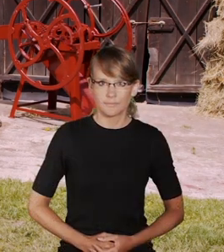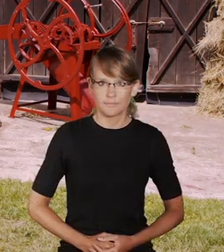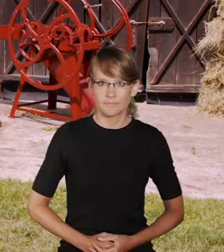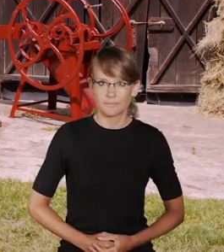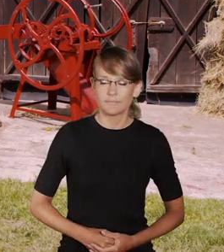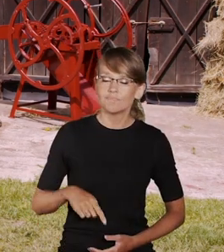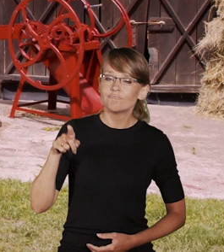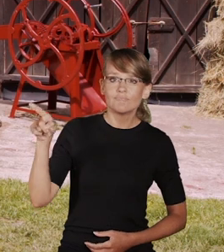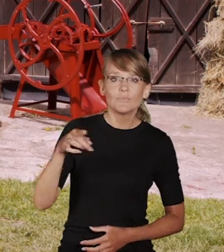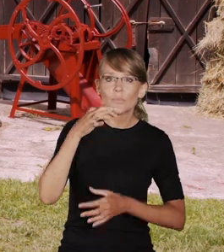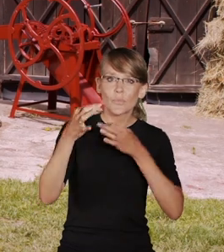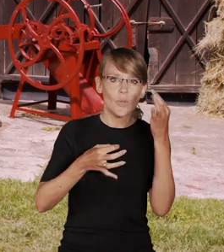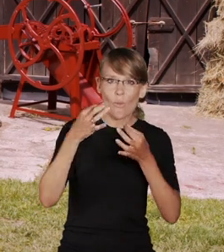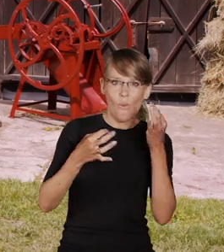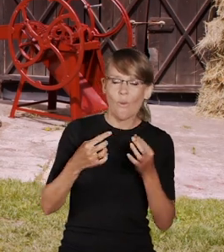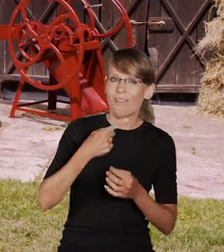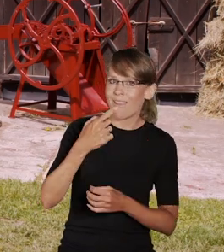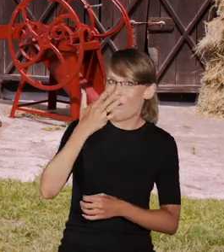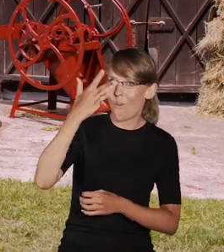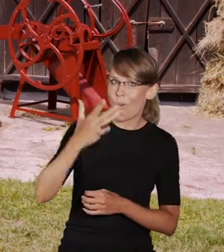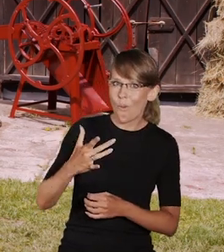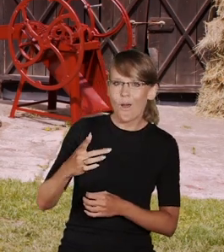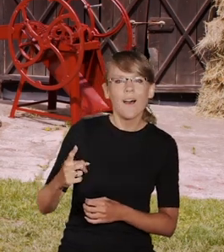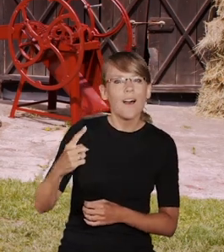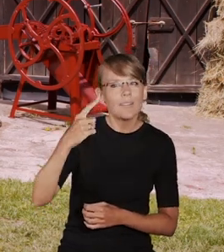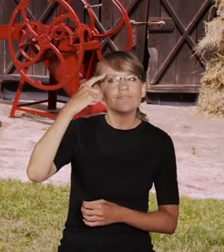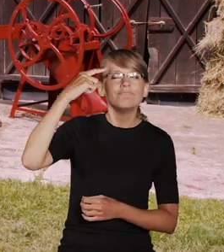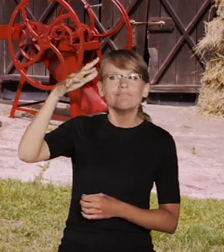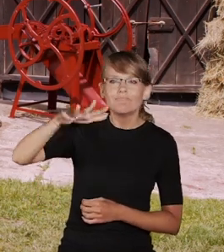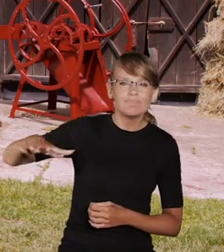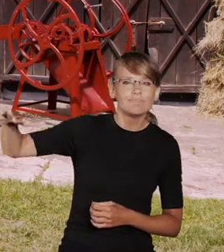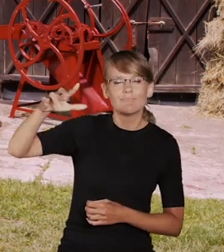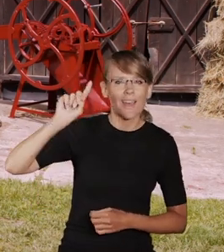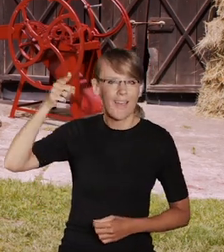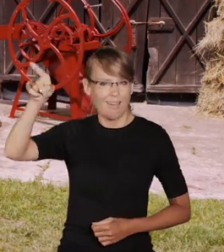Milenki ty moj, wezmi mnie z sobą.